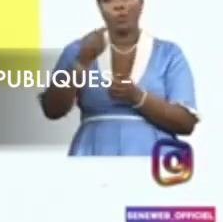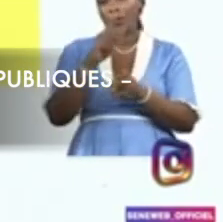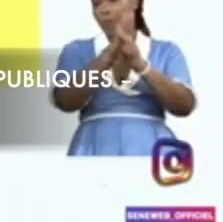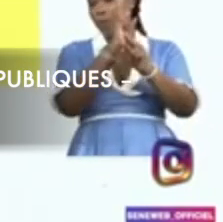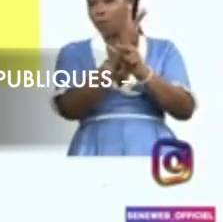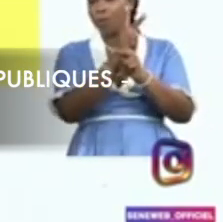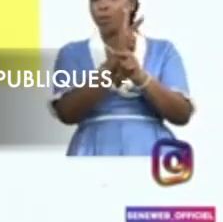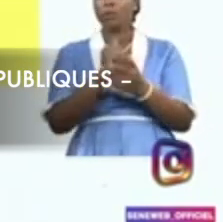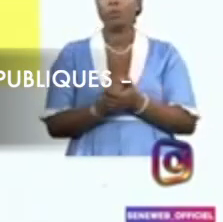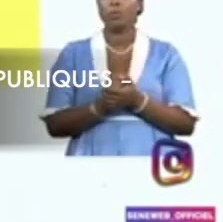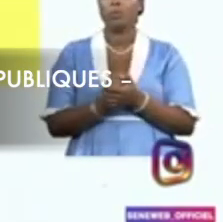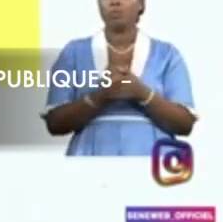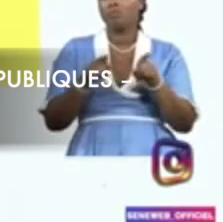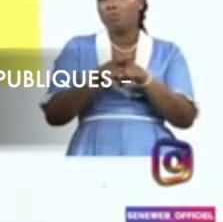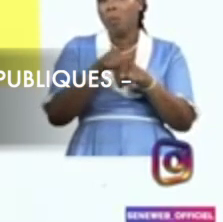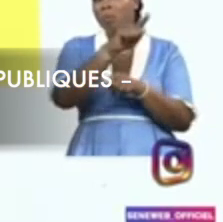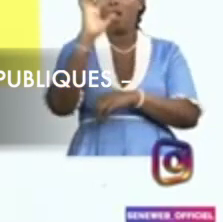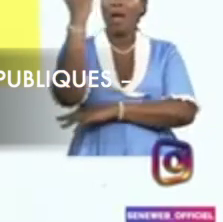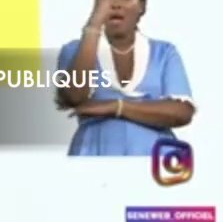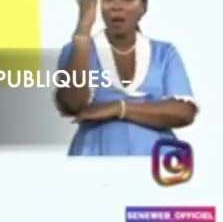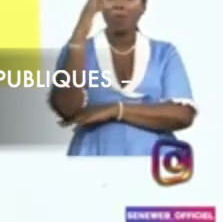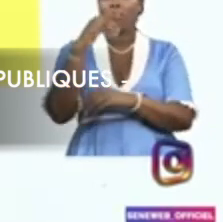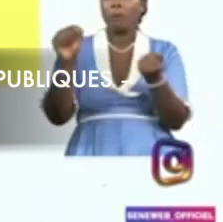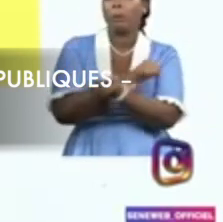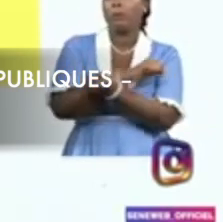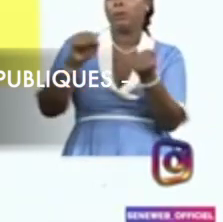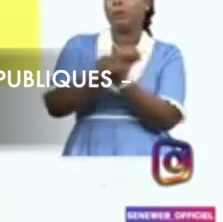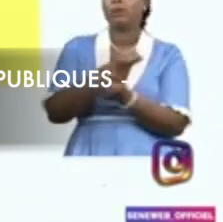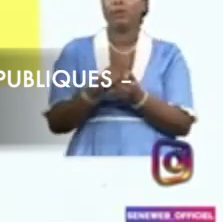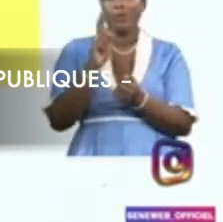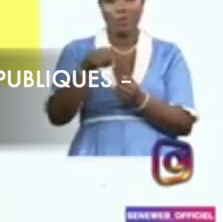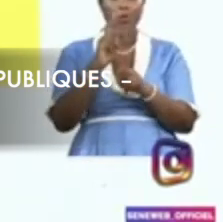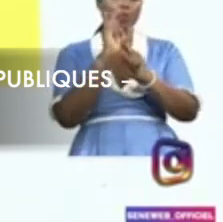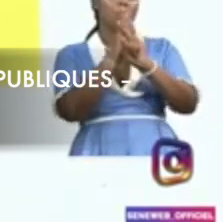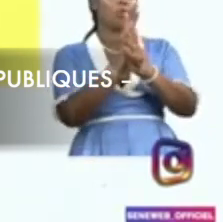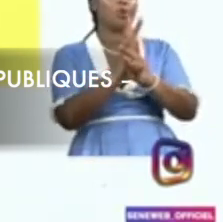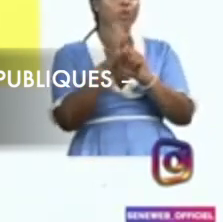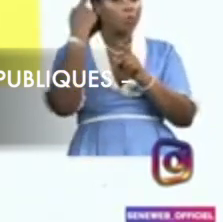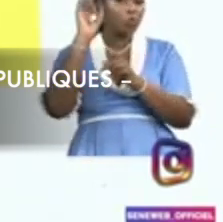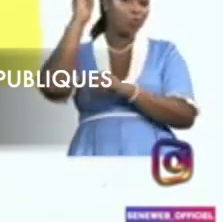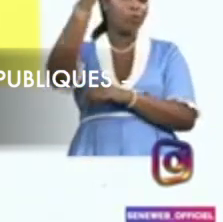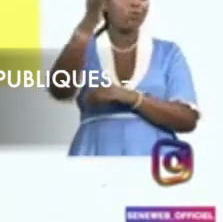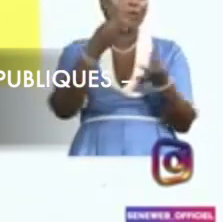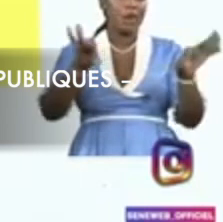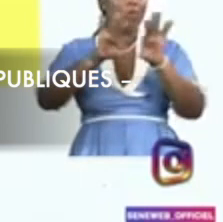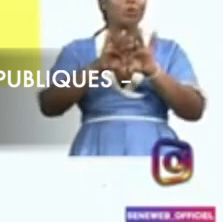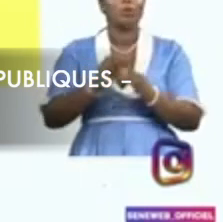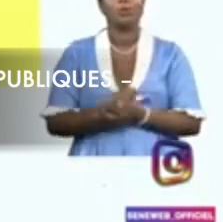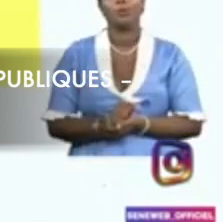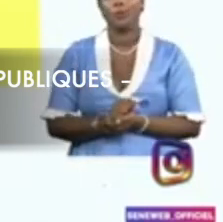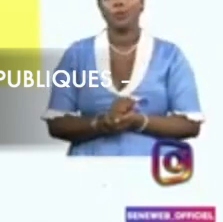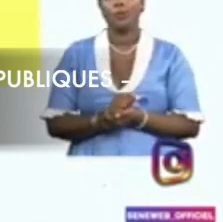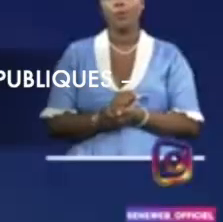aller dans le dîner ni bagager, boire le petit de faire de cuir lingo de peau à bob bob bob taille de bagage 5 alok. Mesdames et messieurs,